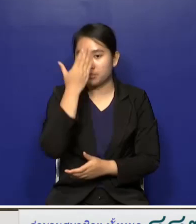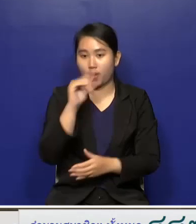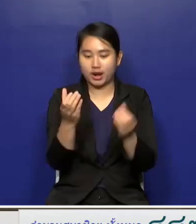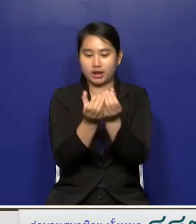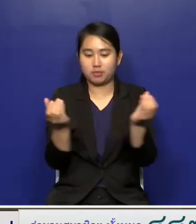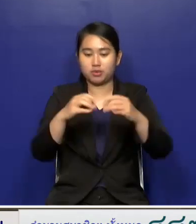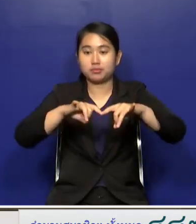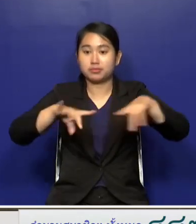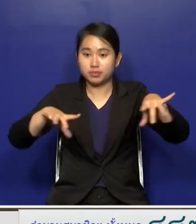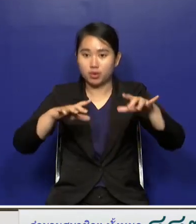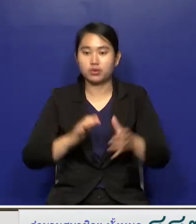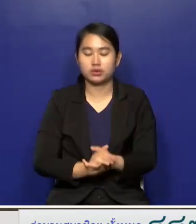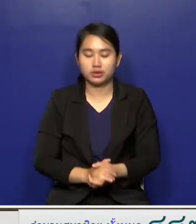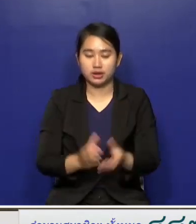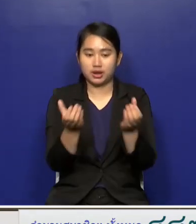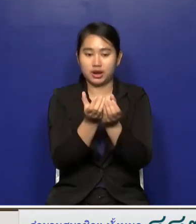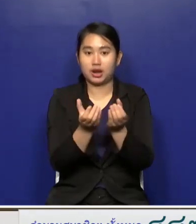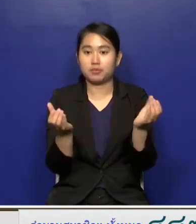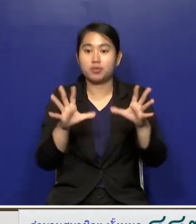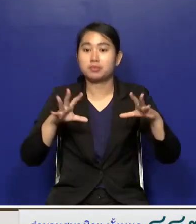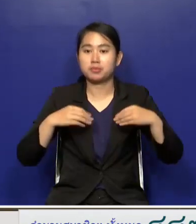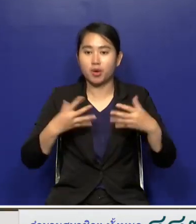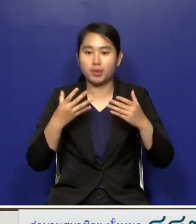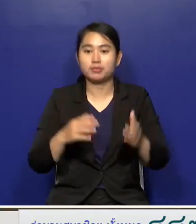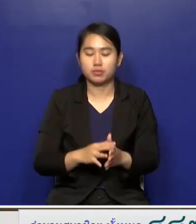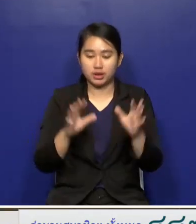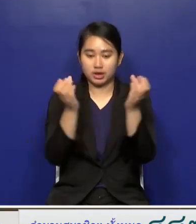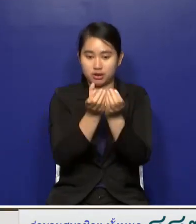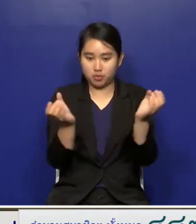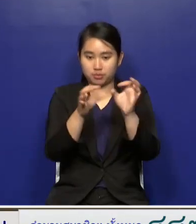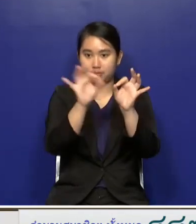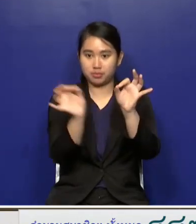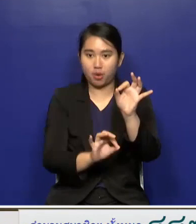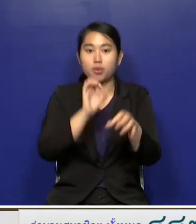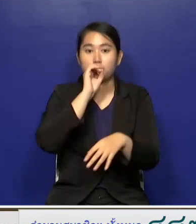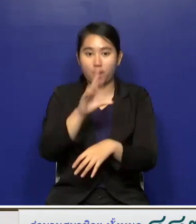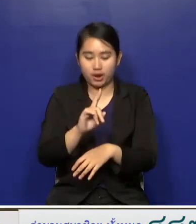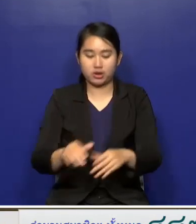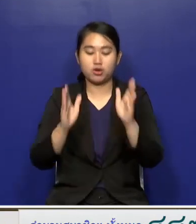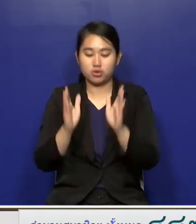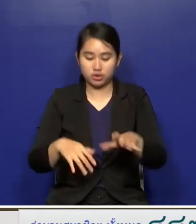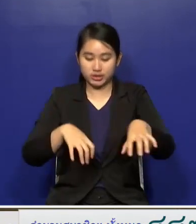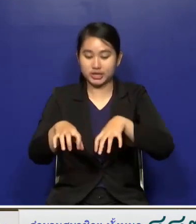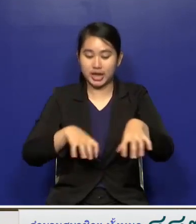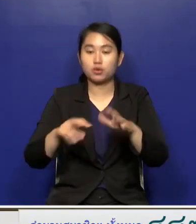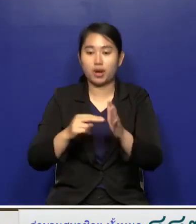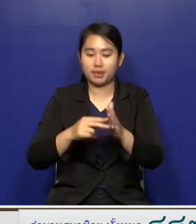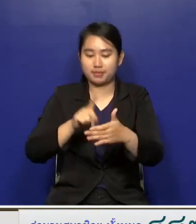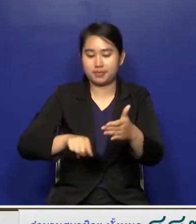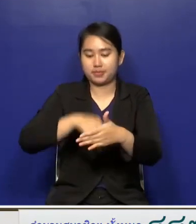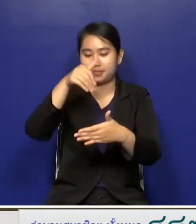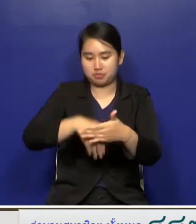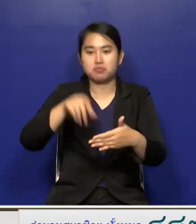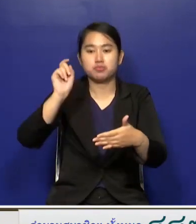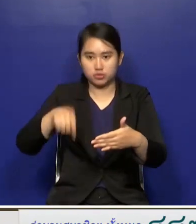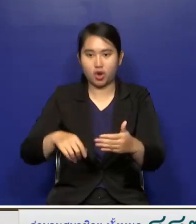นูญรัฐธรรมนูญได้บัญญัติให้ผู้บริหารท้องถิ่นต้องมาจากการเลือกตั้งของ